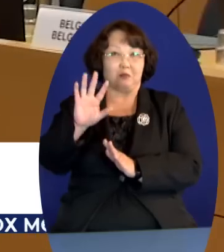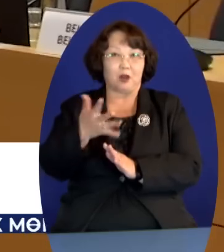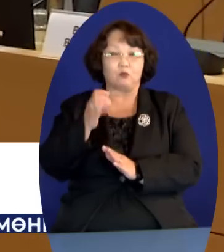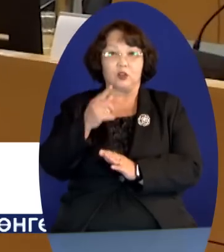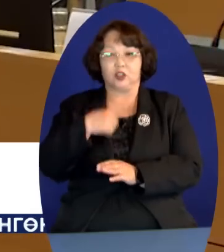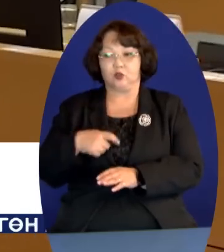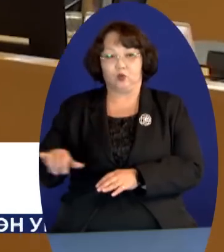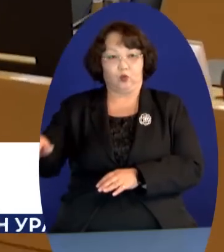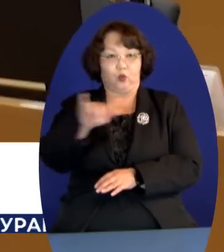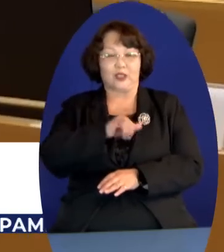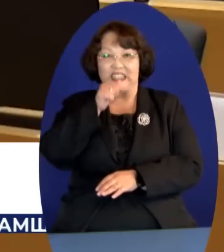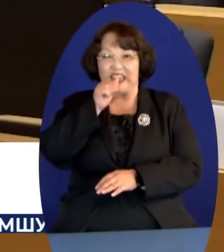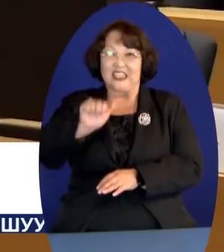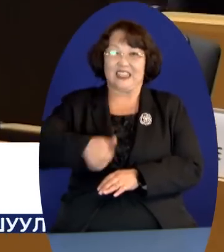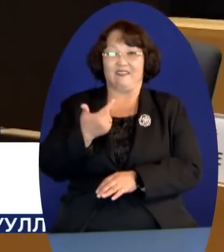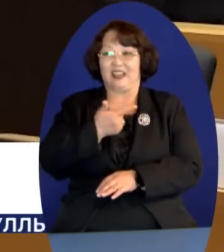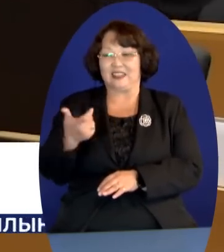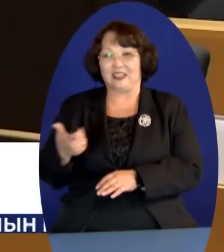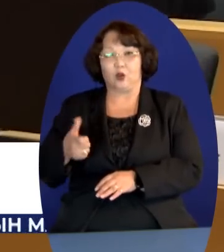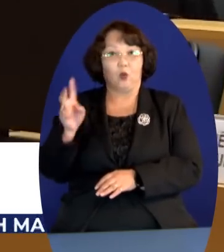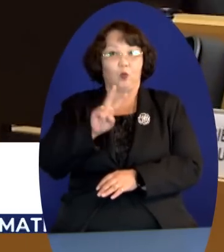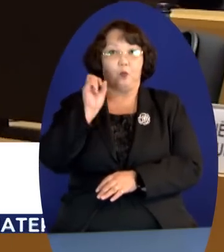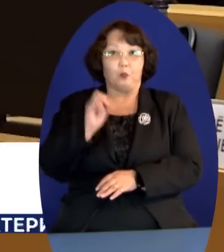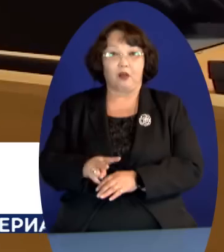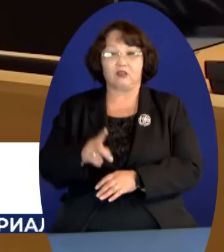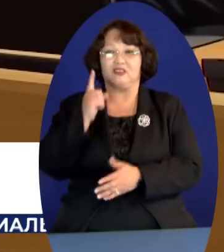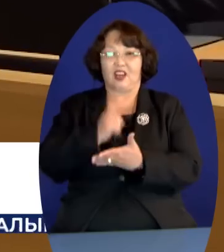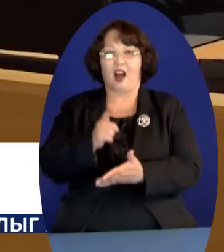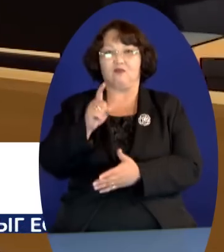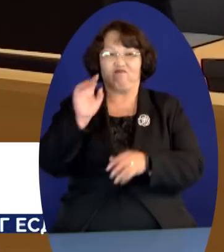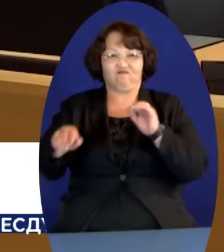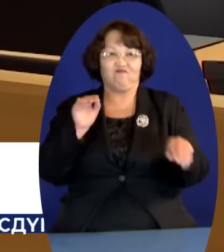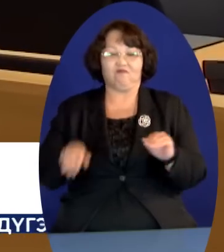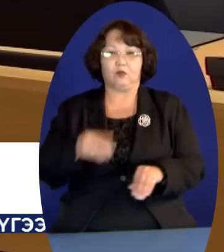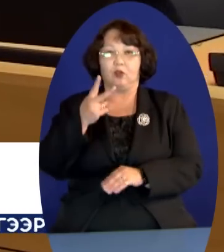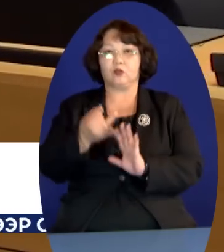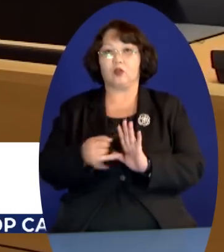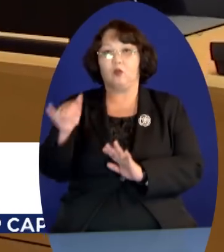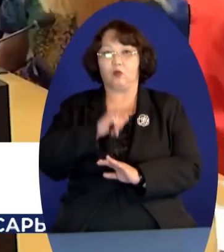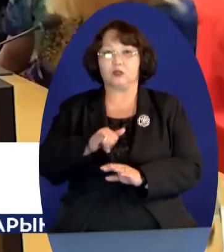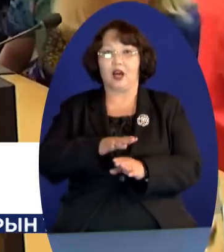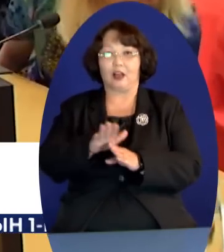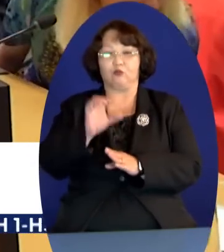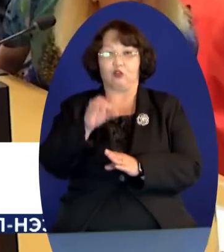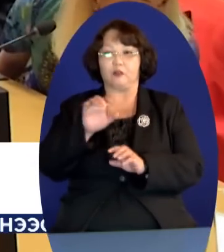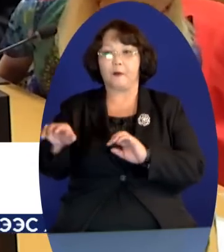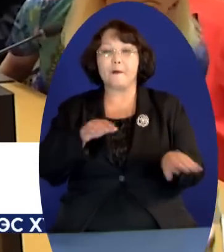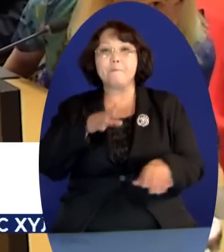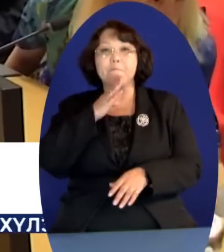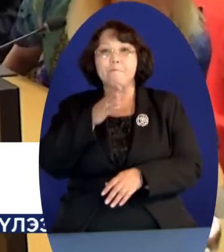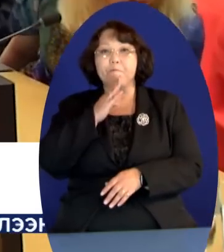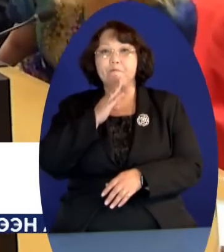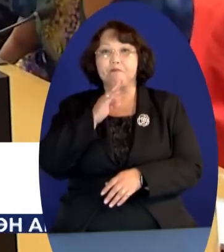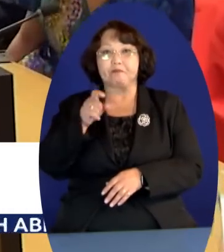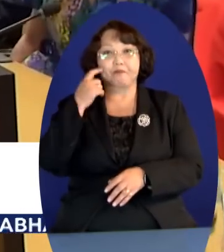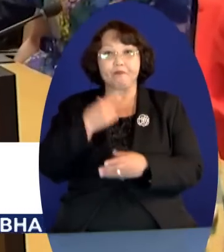улс орнууд даривтай танилт хийхгүй бол хэрэглээг бууруулах албан шаардлагыг гишүүн 27 улсад бүгдэд нь тавихаар тусгасан юм а. За,